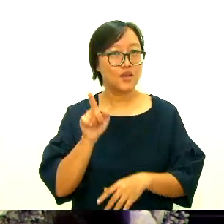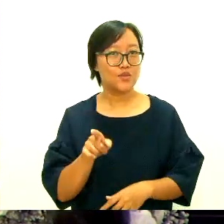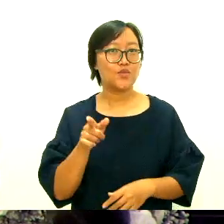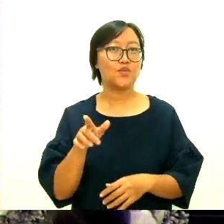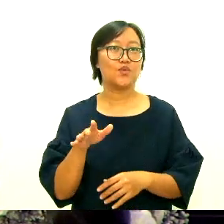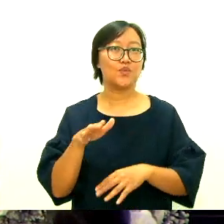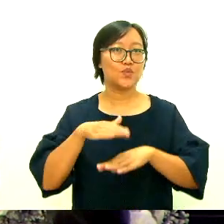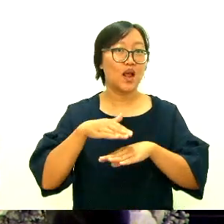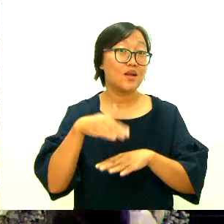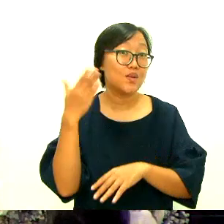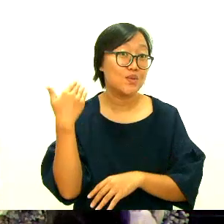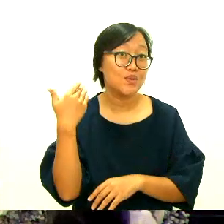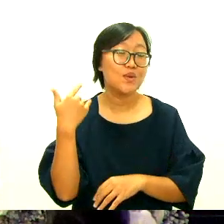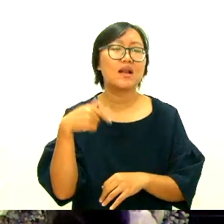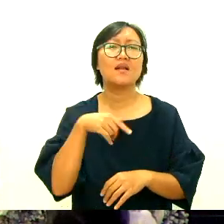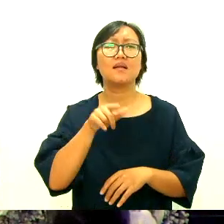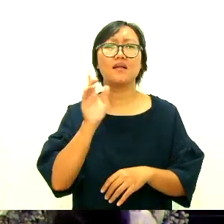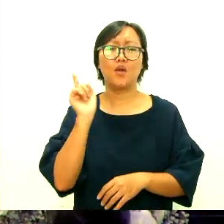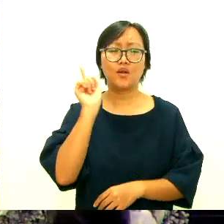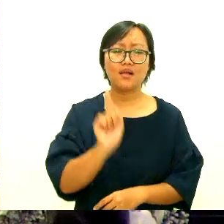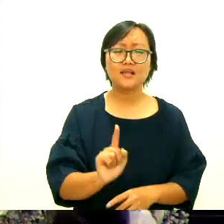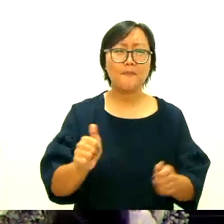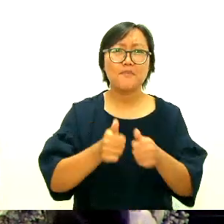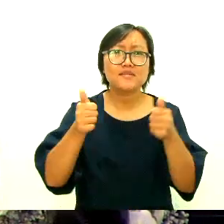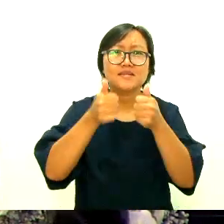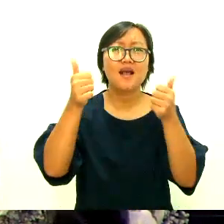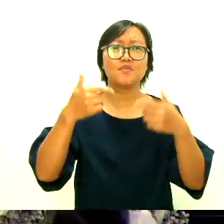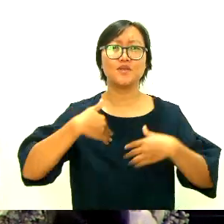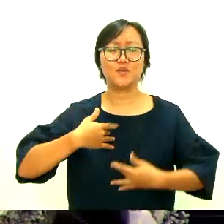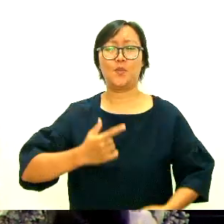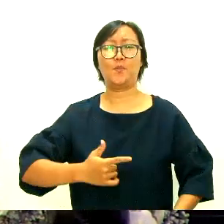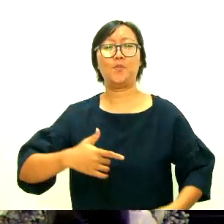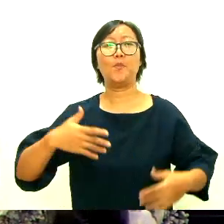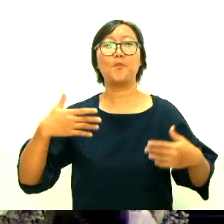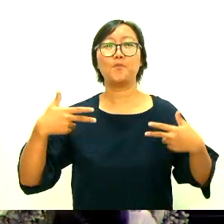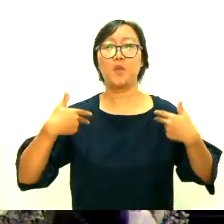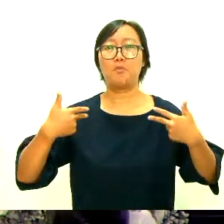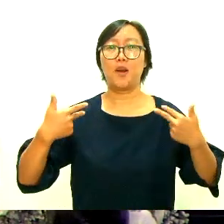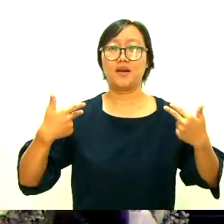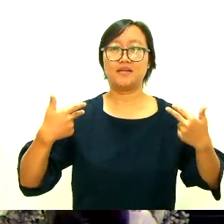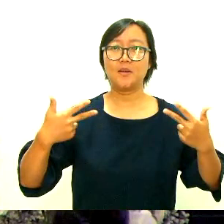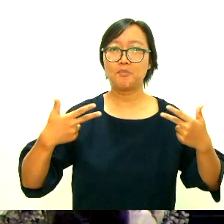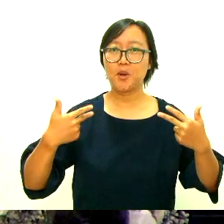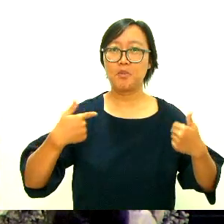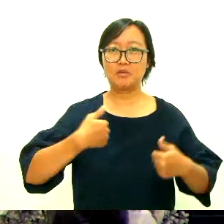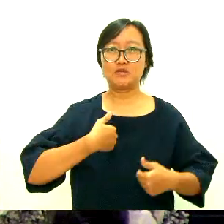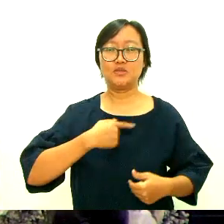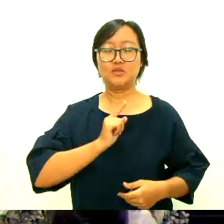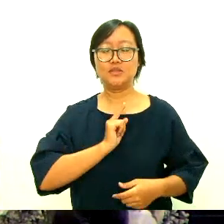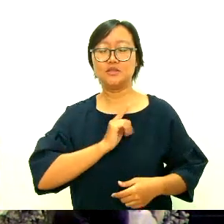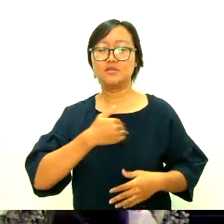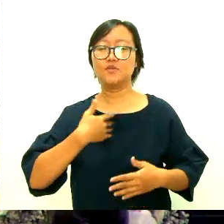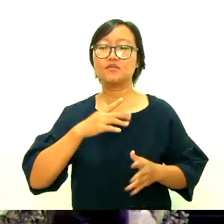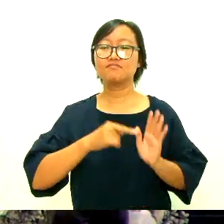perkawinan menjadi ajang pamer diri dan investasi sosial untuk mendapat keuntungan dimasa depan